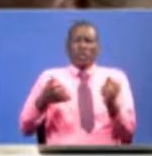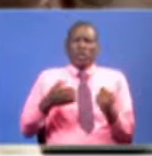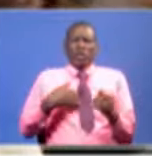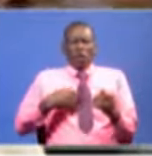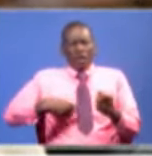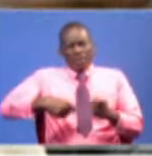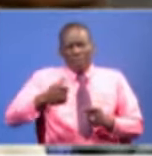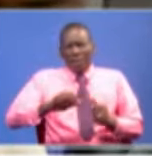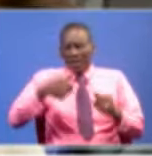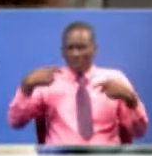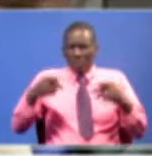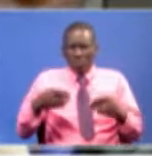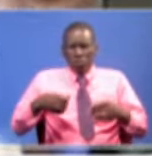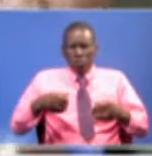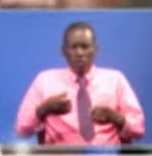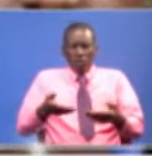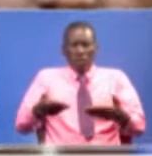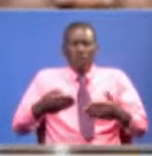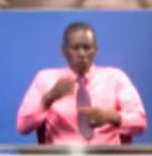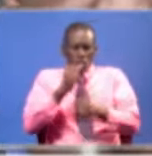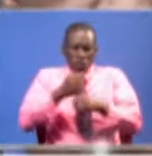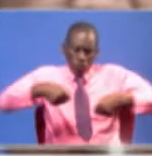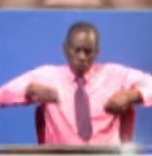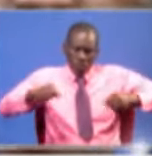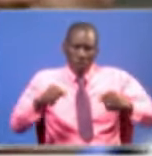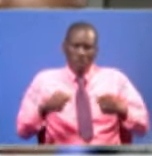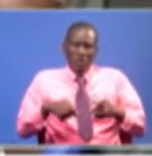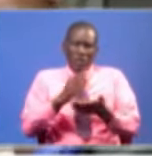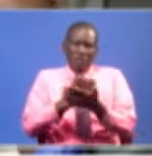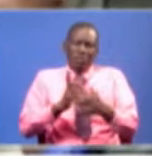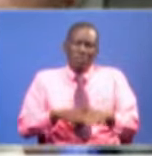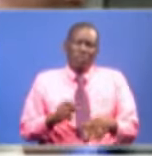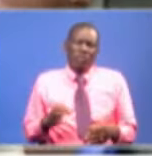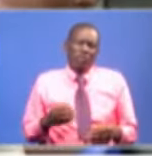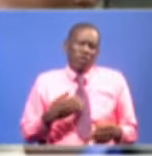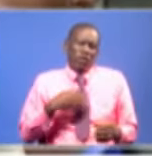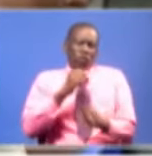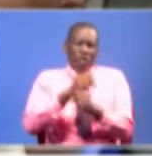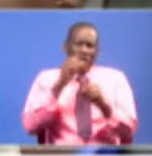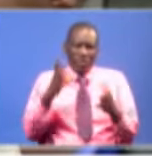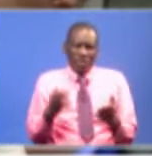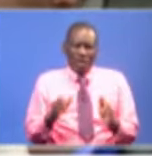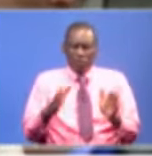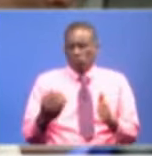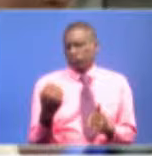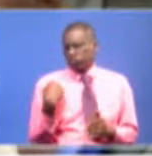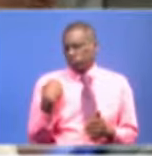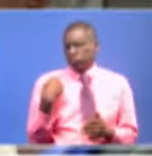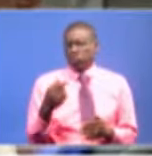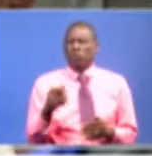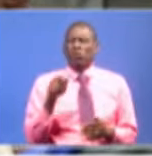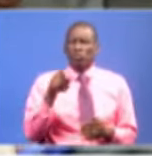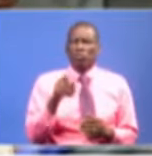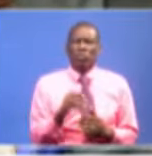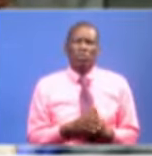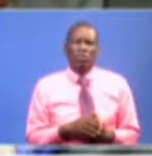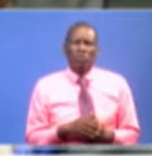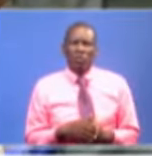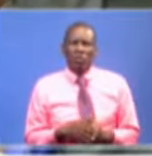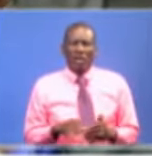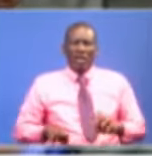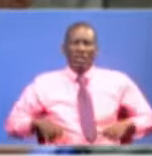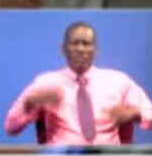mtu. Sasa saa nyingine ukikosa kupata kazi, mtu anakusumbua hapo hivyo na kudai, life inakuwa